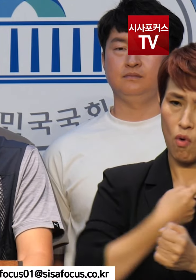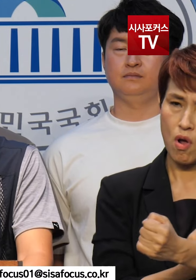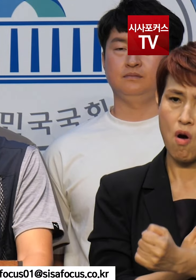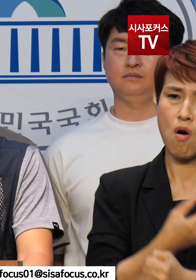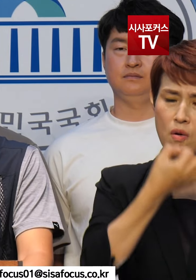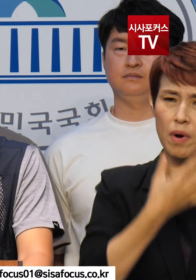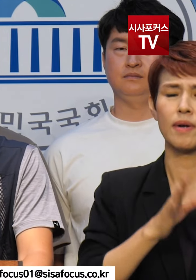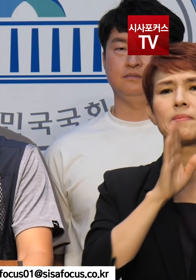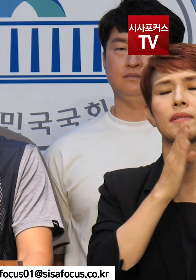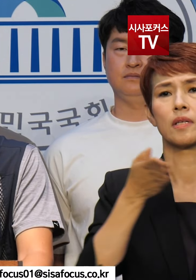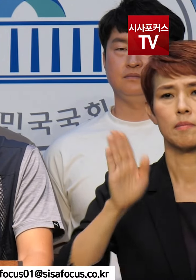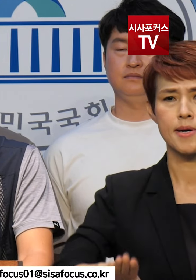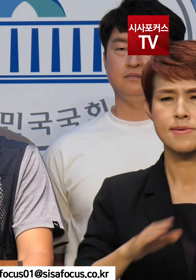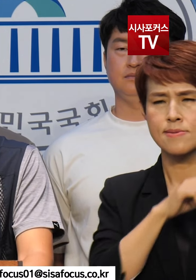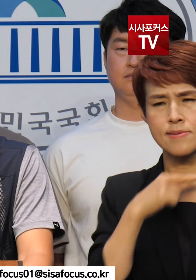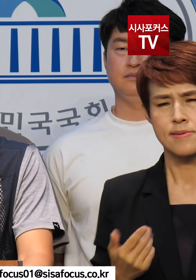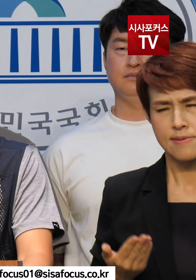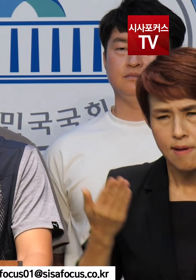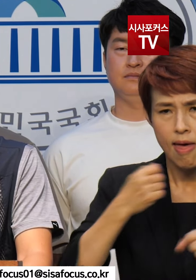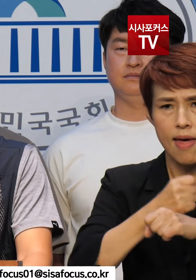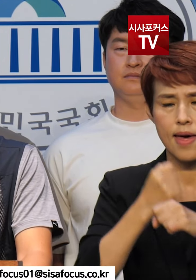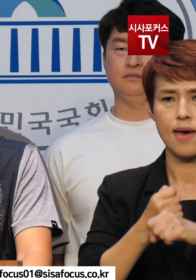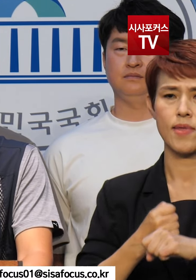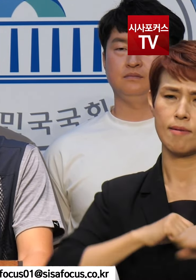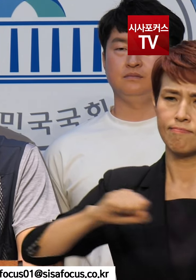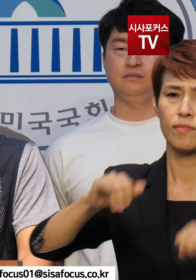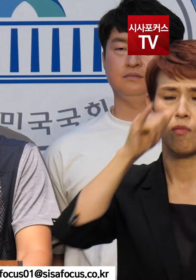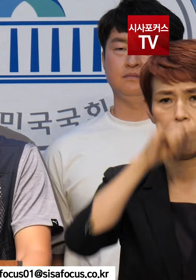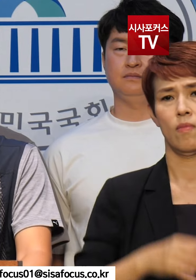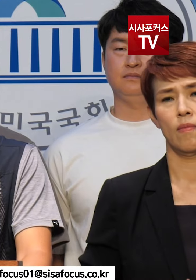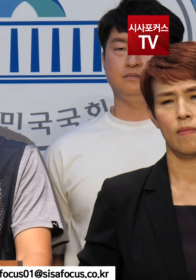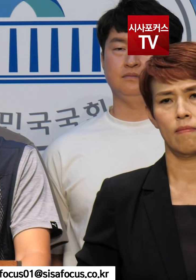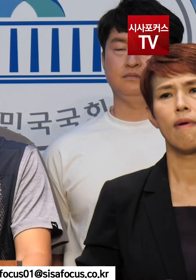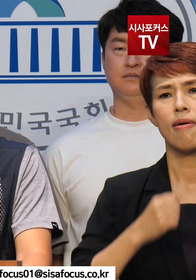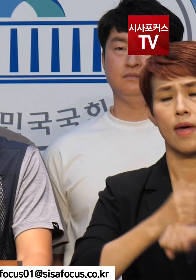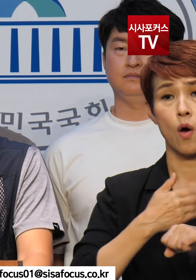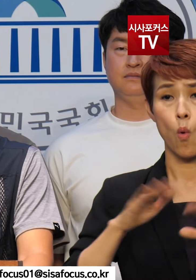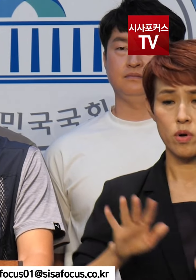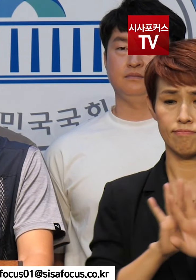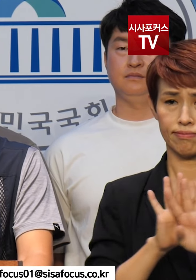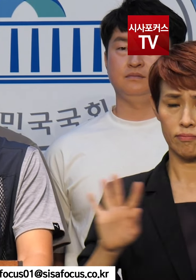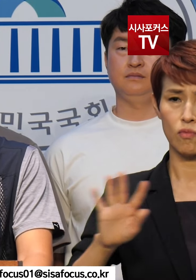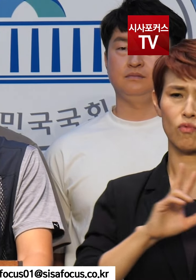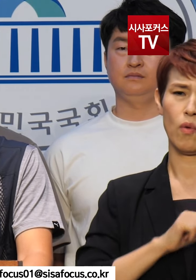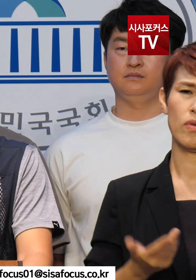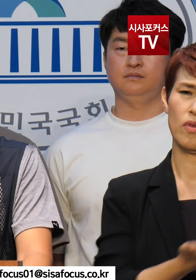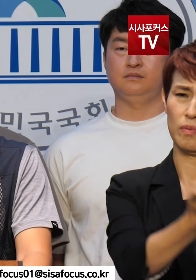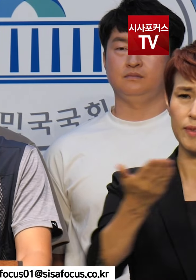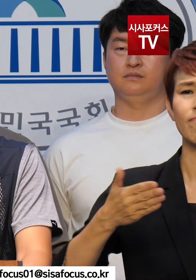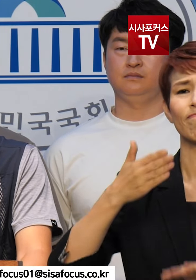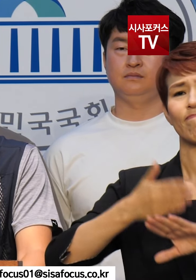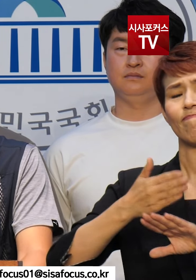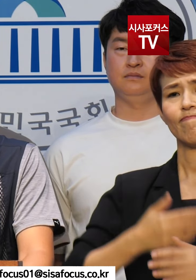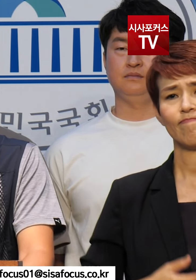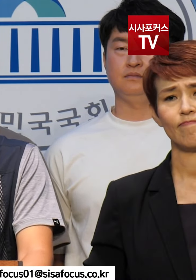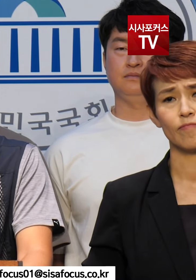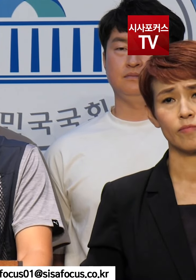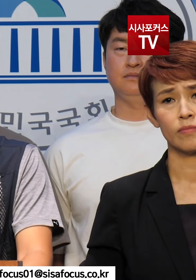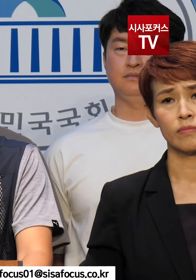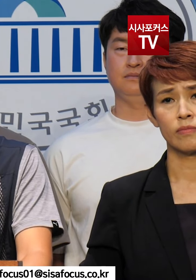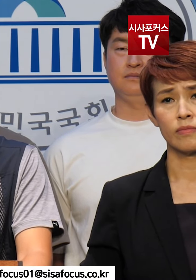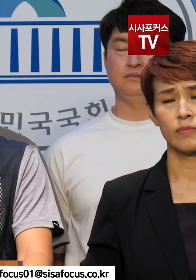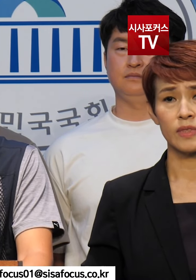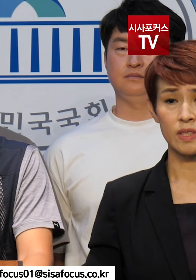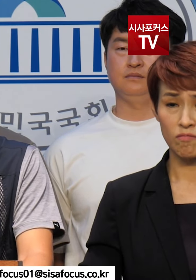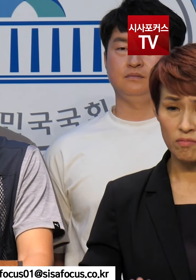온몸을 던져서라도 후회 없이 행동을 할 것입니다. 오늘 참석해 주신 국회의원님들 감사합니다. 더